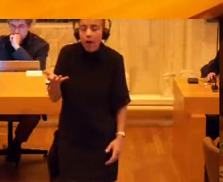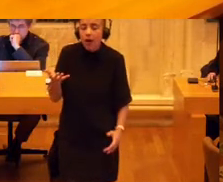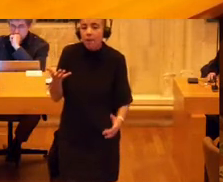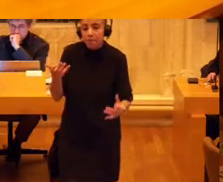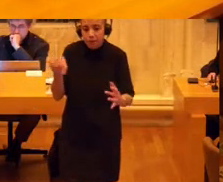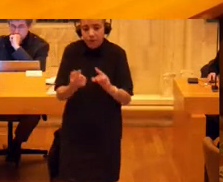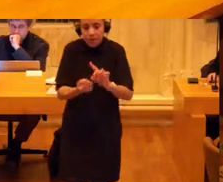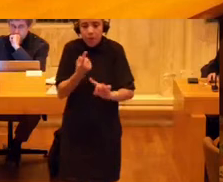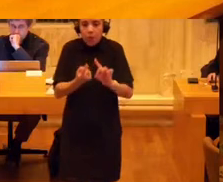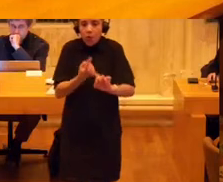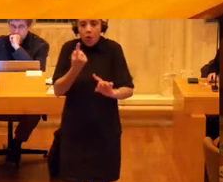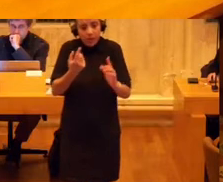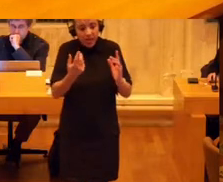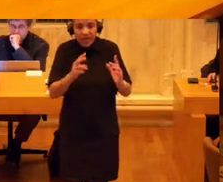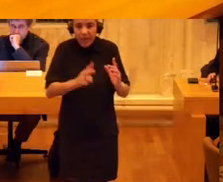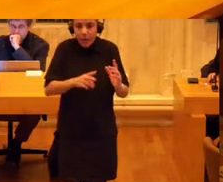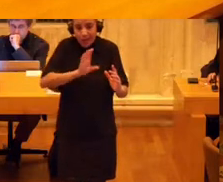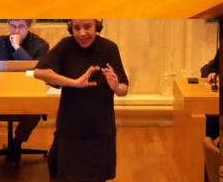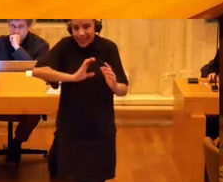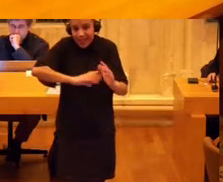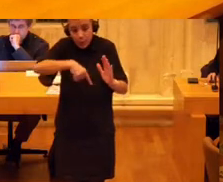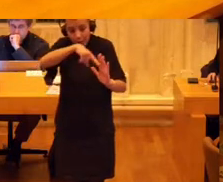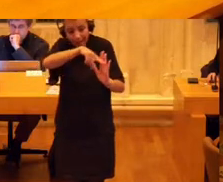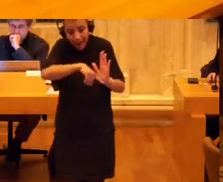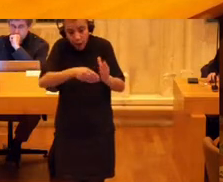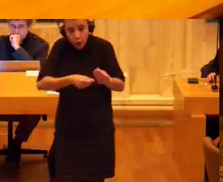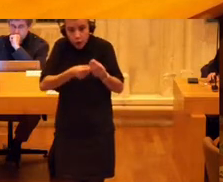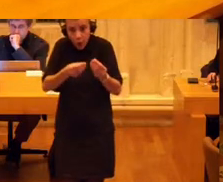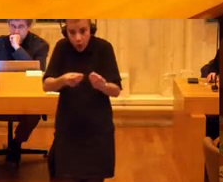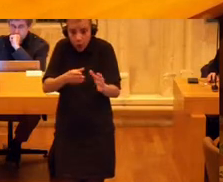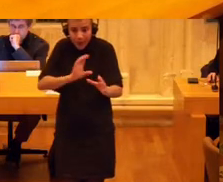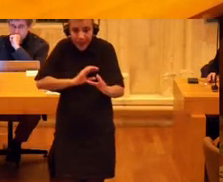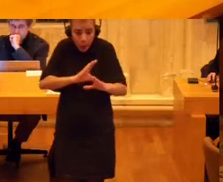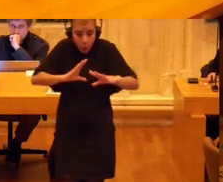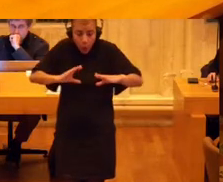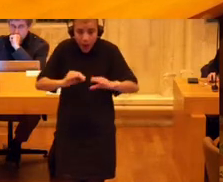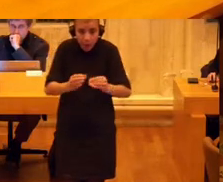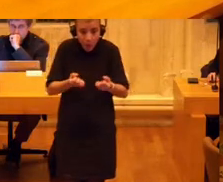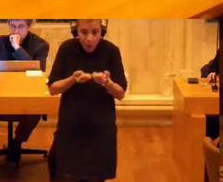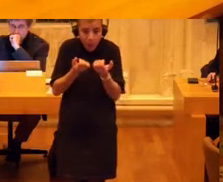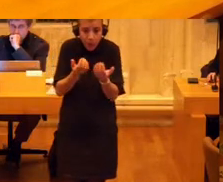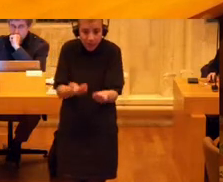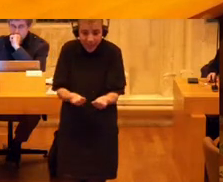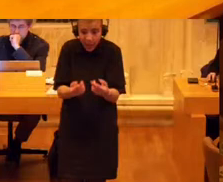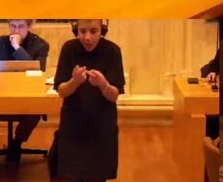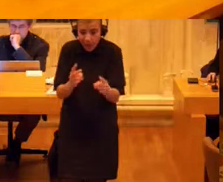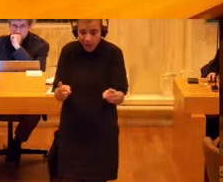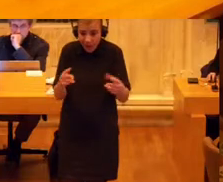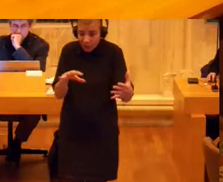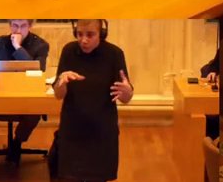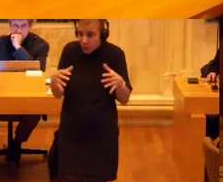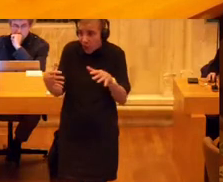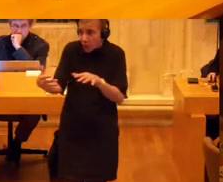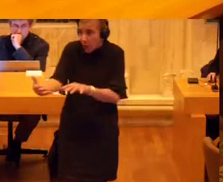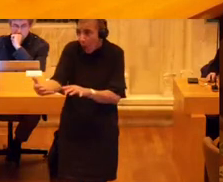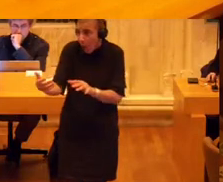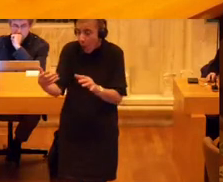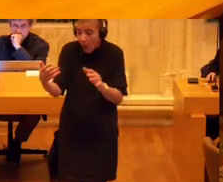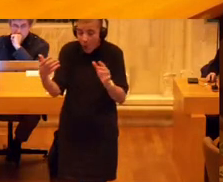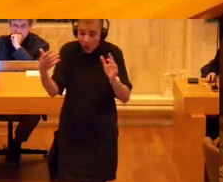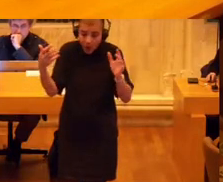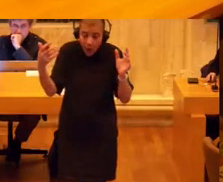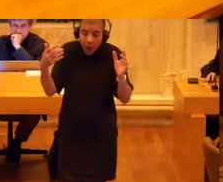et d'essayer de rationaliser le reste par rapport à la superficie et à la densité proposée, puisqu'on n'a pas évoqué les densités non plus